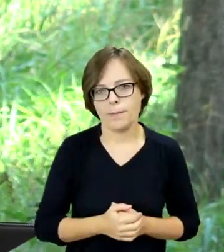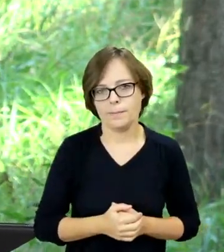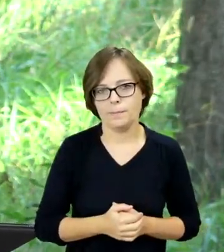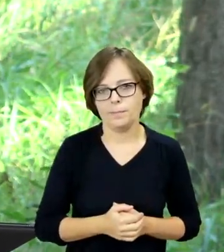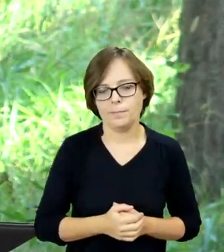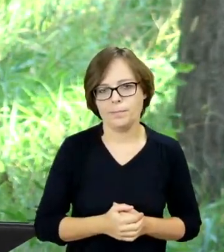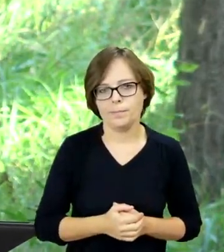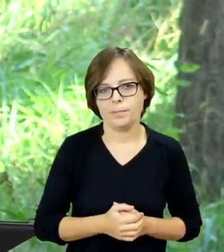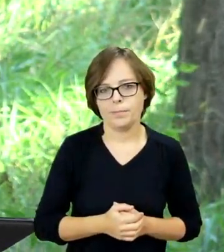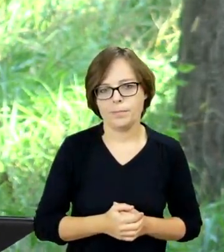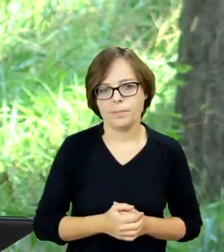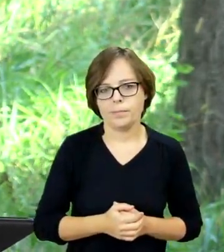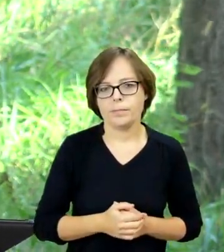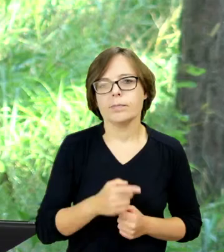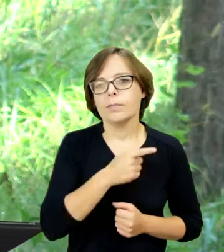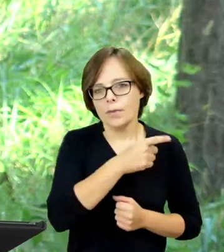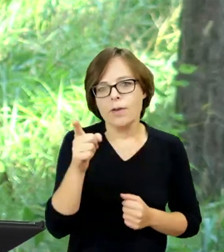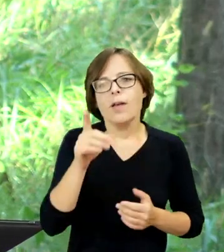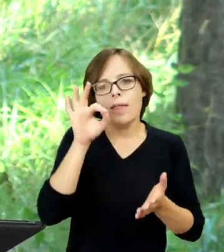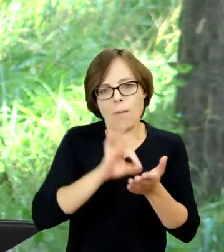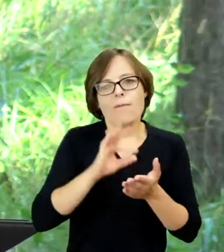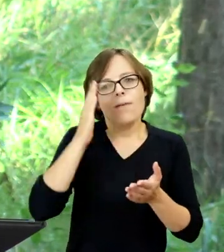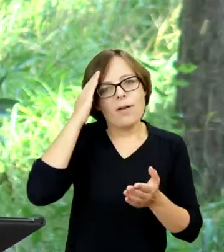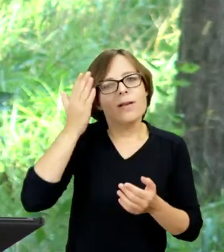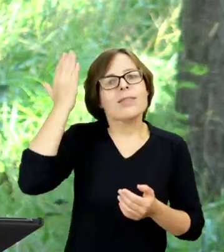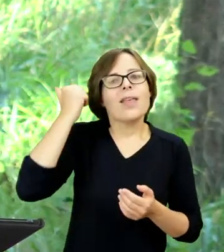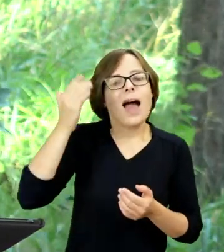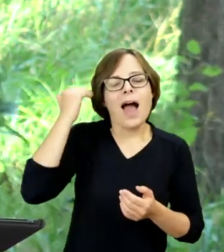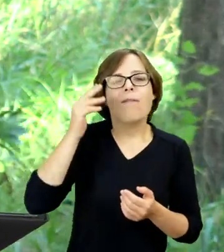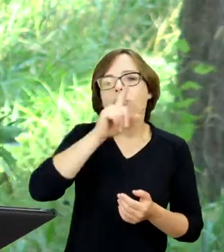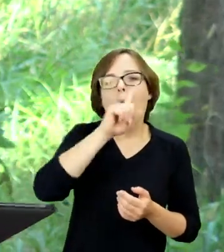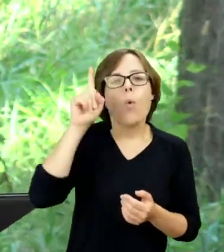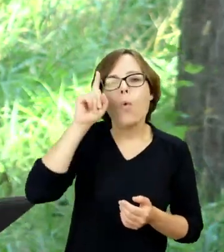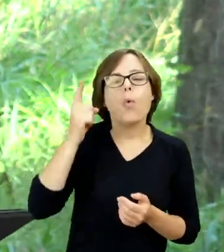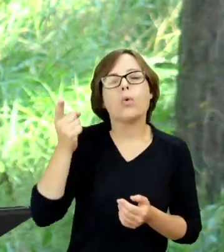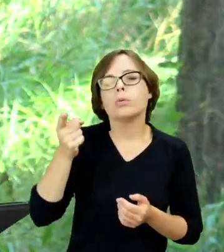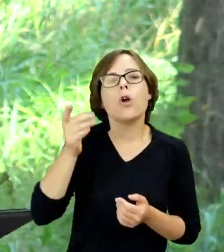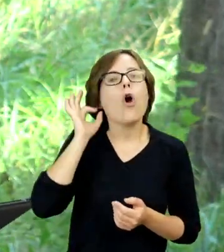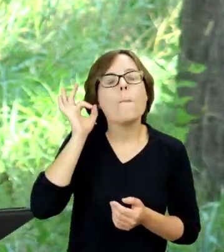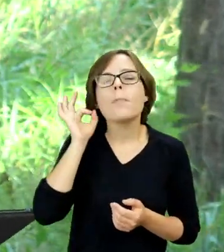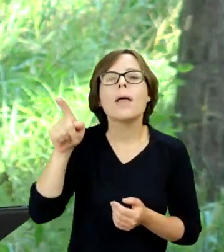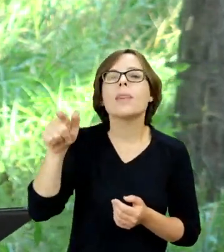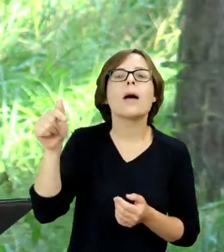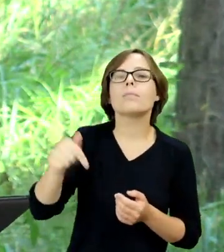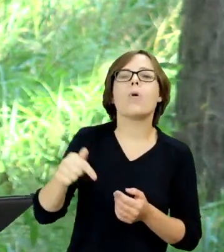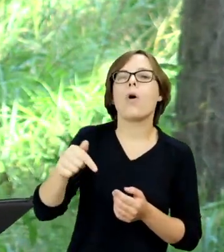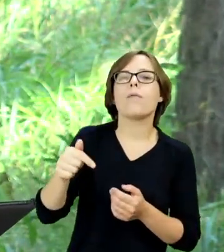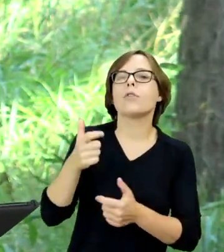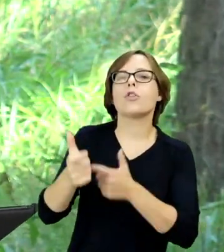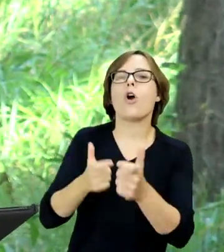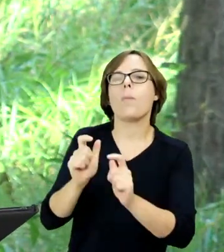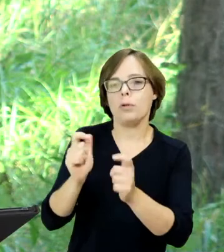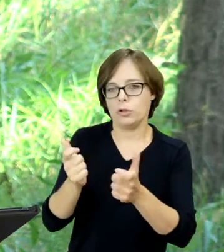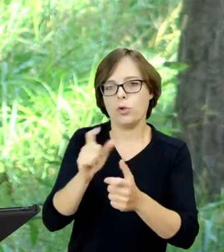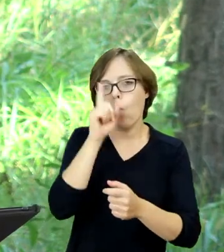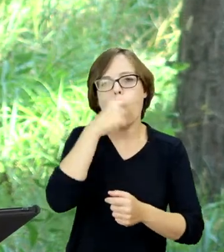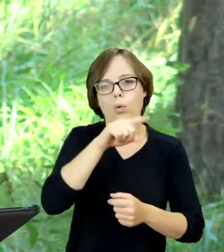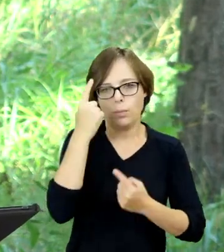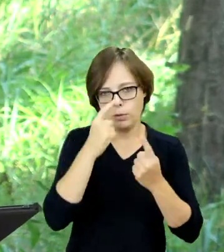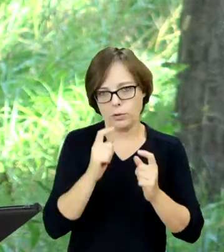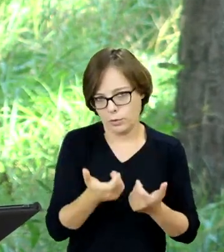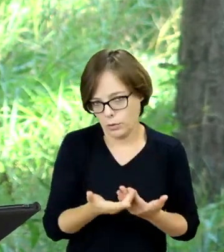jak postrzegano rolę kobiety i że z pewnością nie była to, nie miała to być przede wszystkim